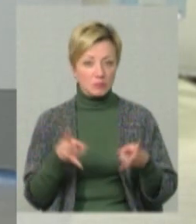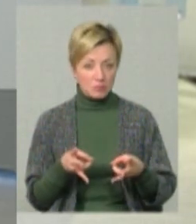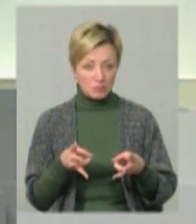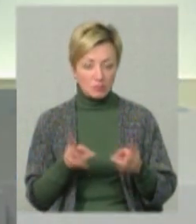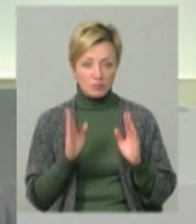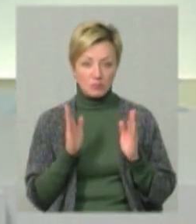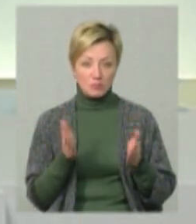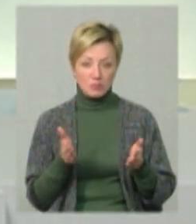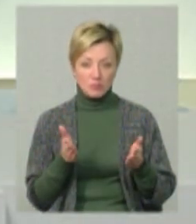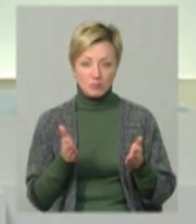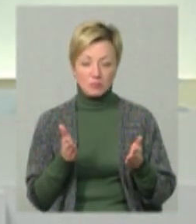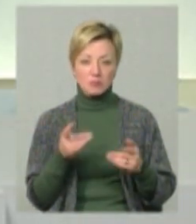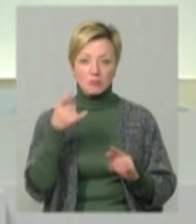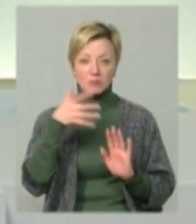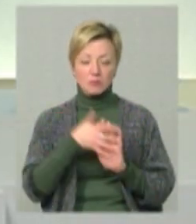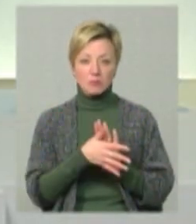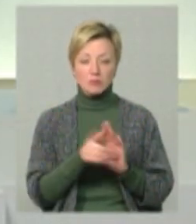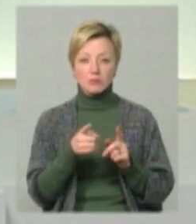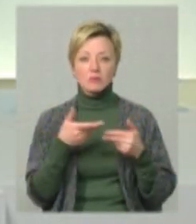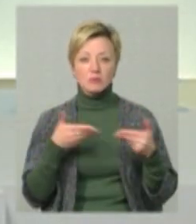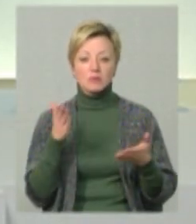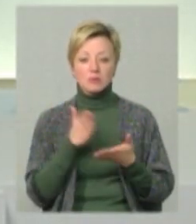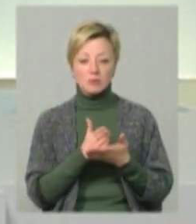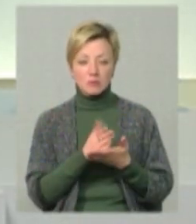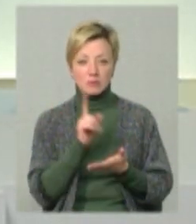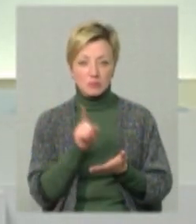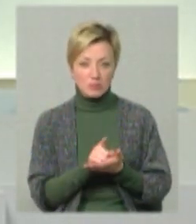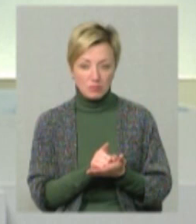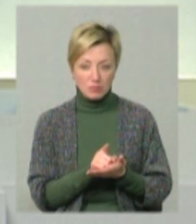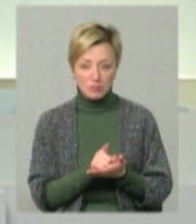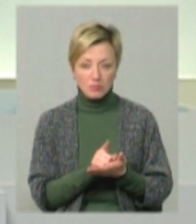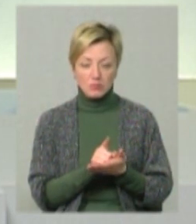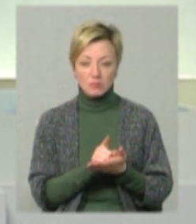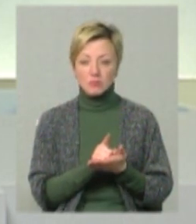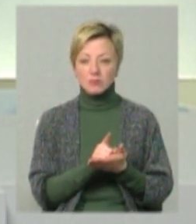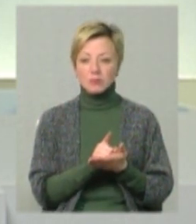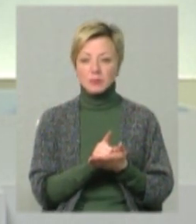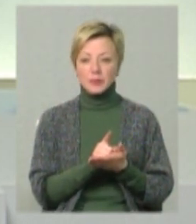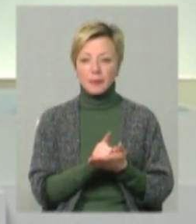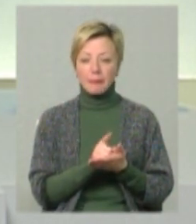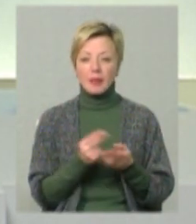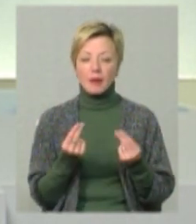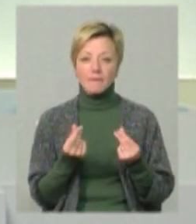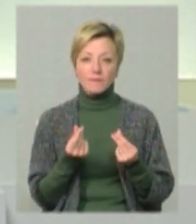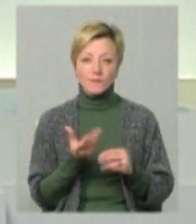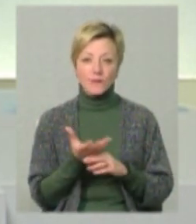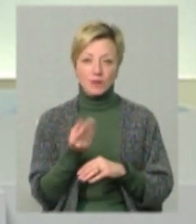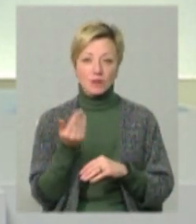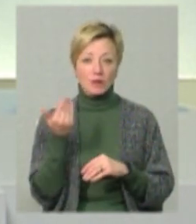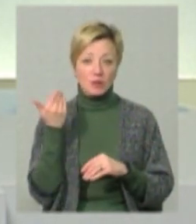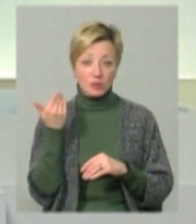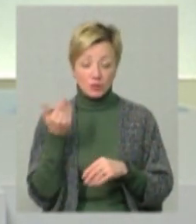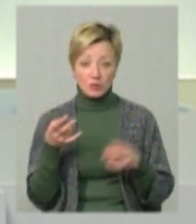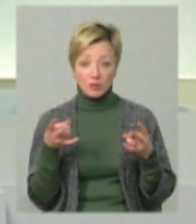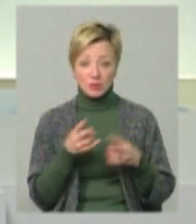необхідно буде, і ми будемо розуміти, що ми маємо вже виходити з ініціативою по фінансуванню